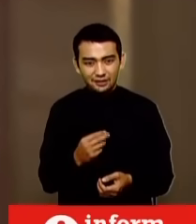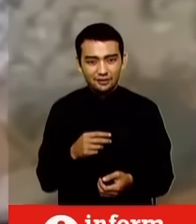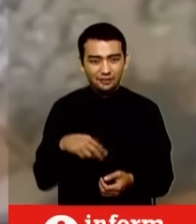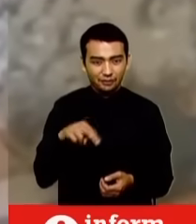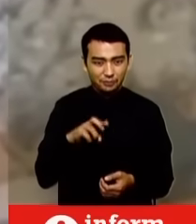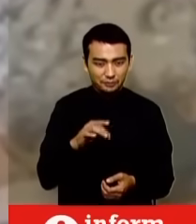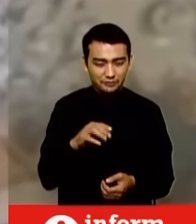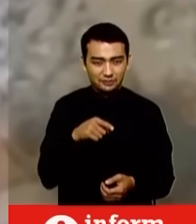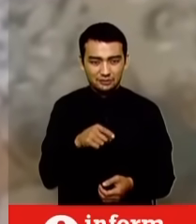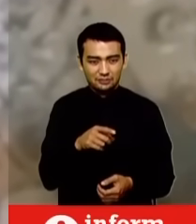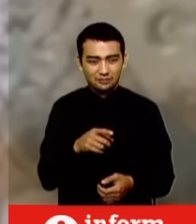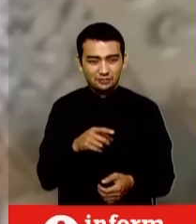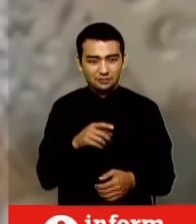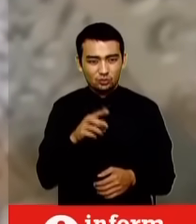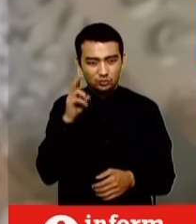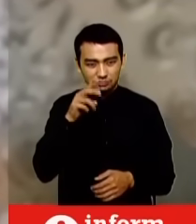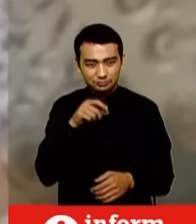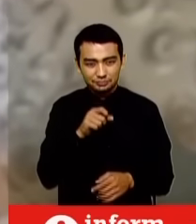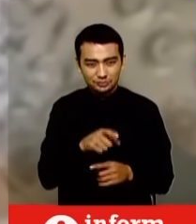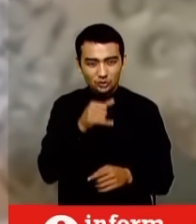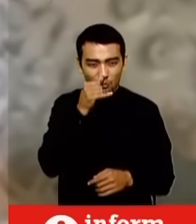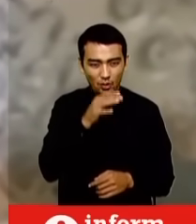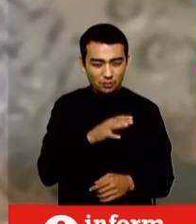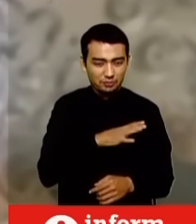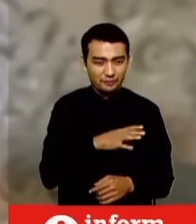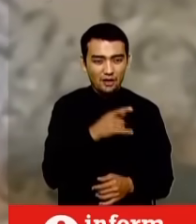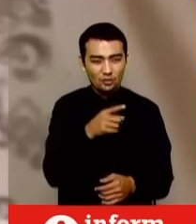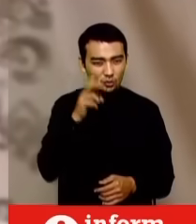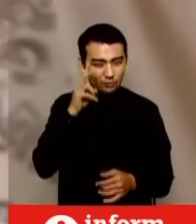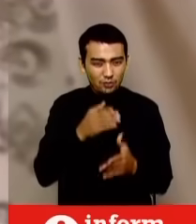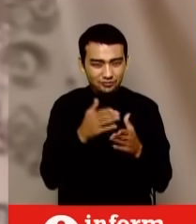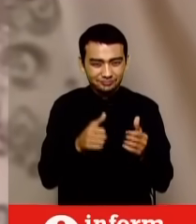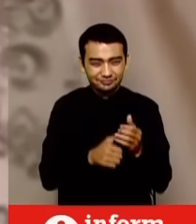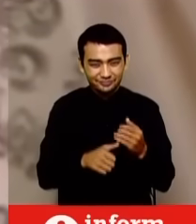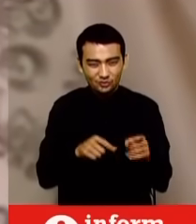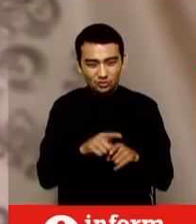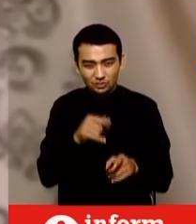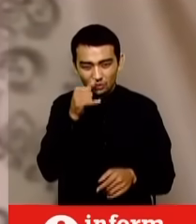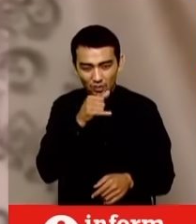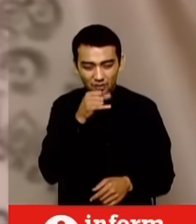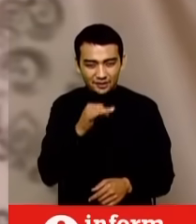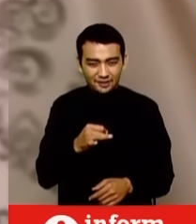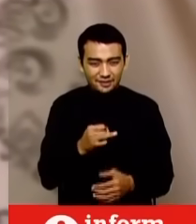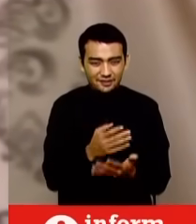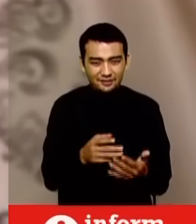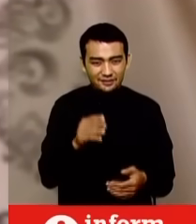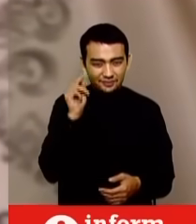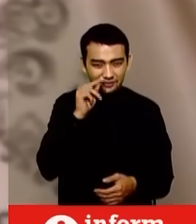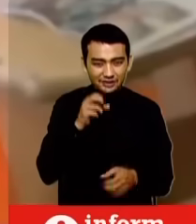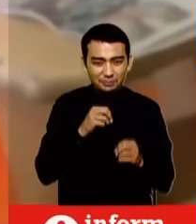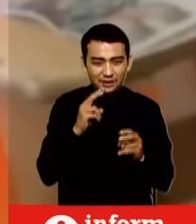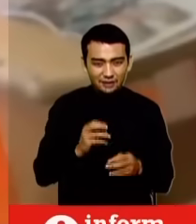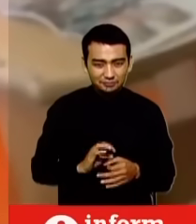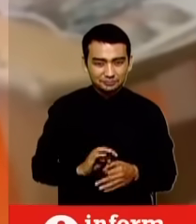қалатын деді. Содан бері қаршадай қыз үлкен дәретке бара алмайды. Үшінші отадан соң ішегінен айырылған оқушы арнайы құралмен